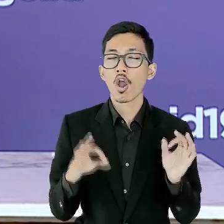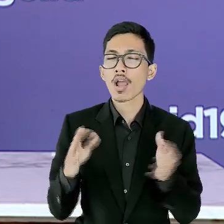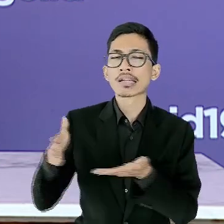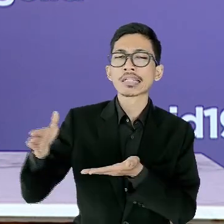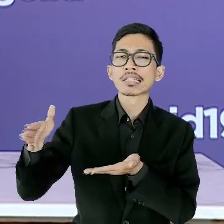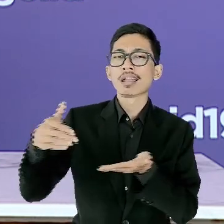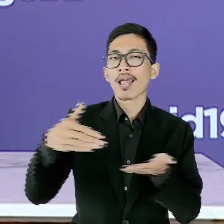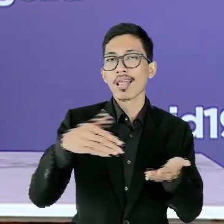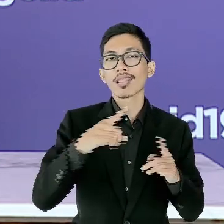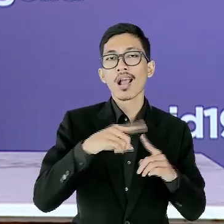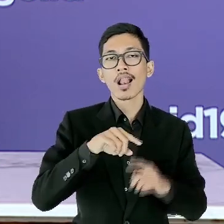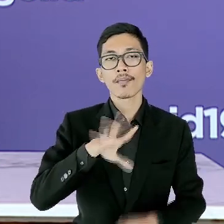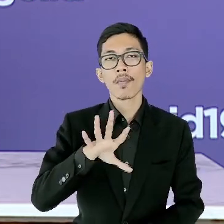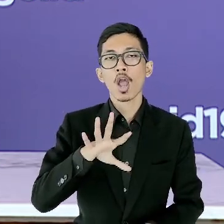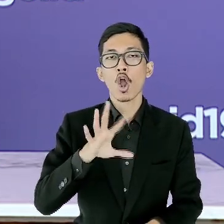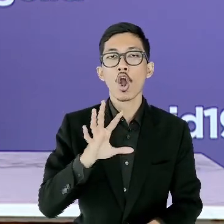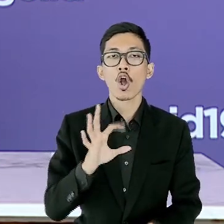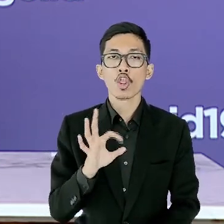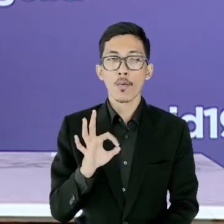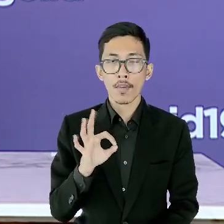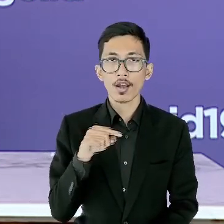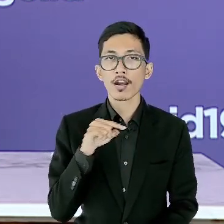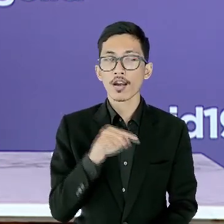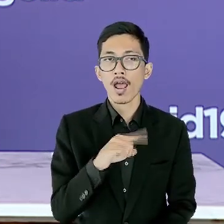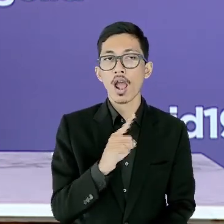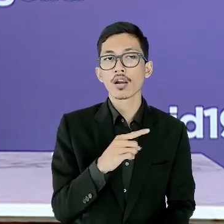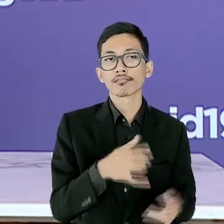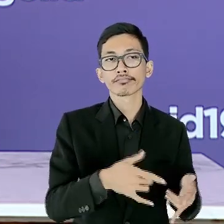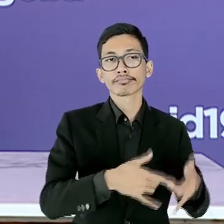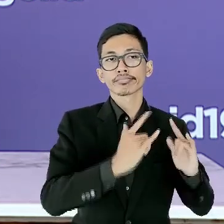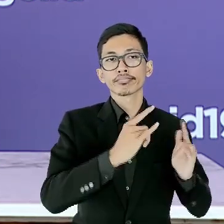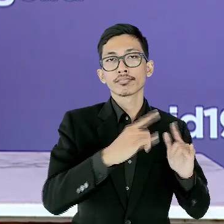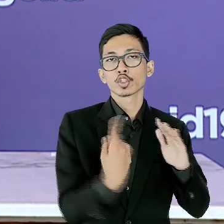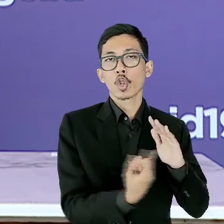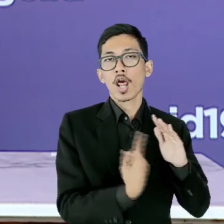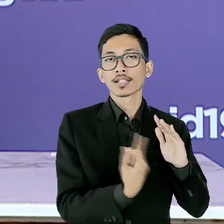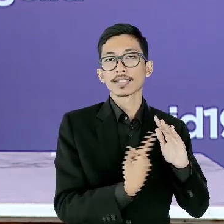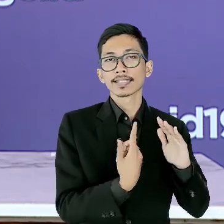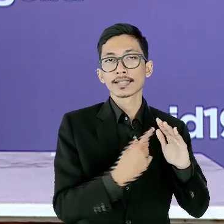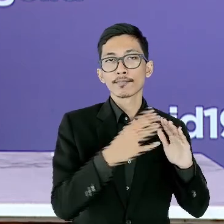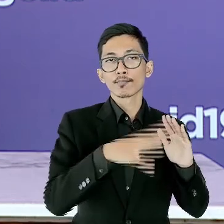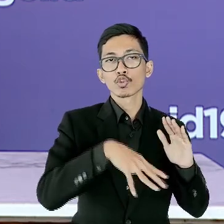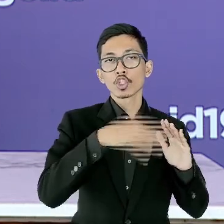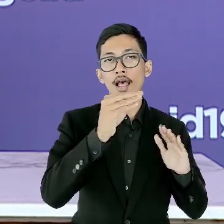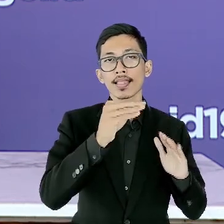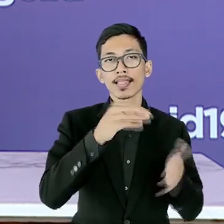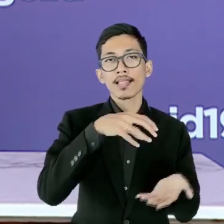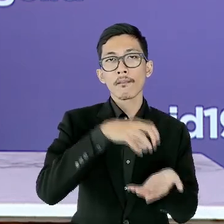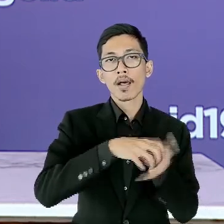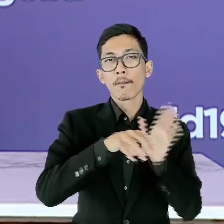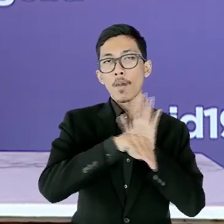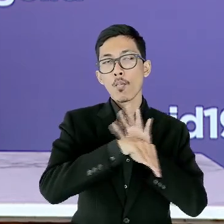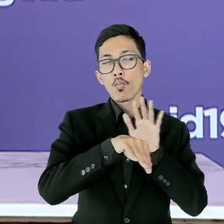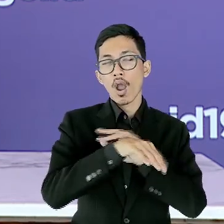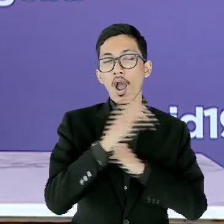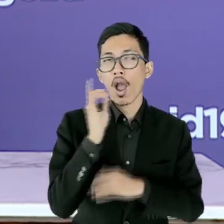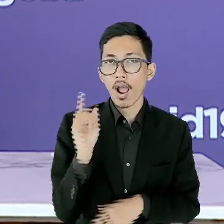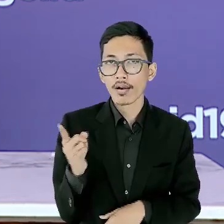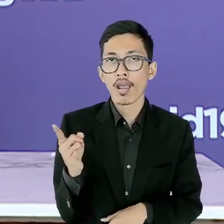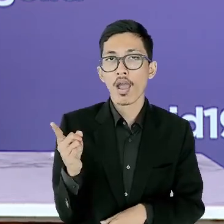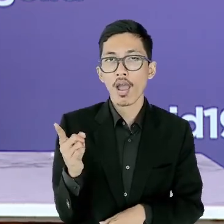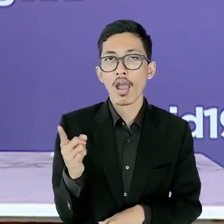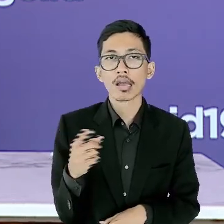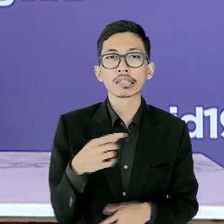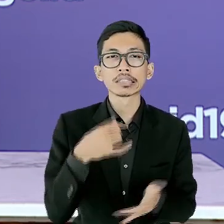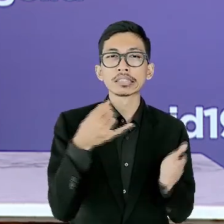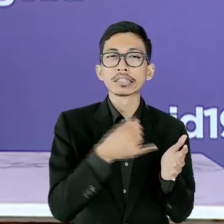terdapat 58 fasilitas isolasi terpusat yang tersebar di Provinsi Papua dengan keterisian